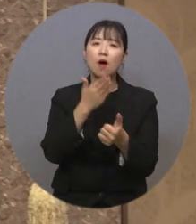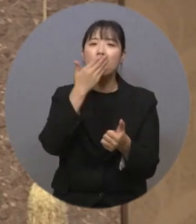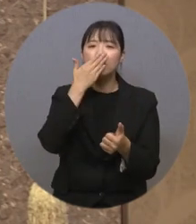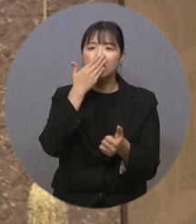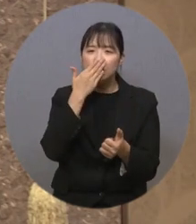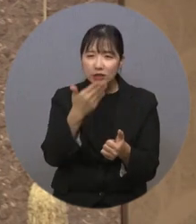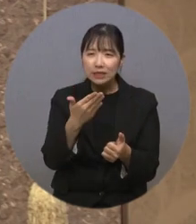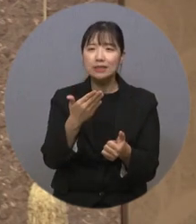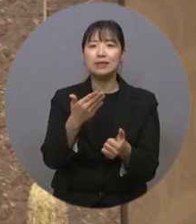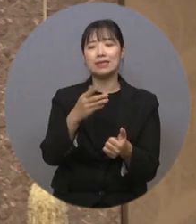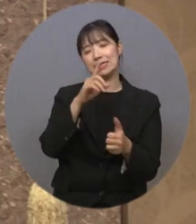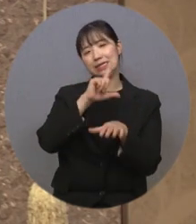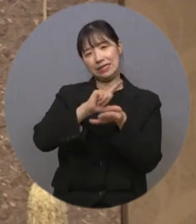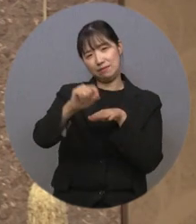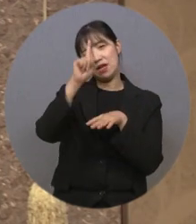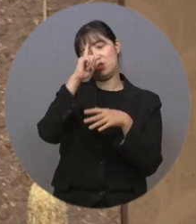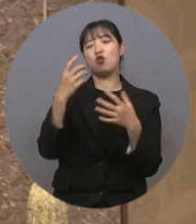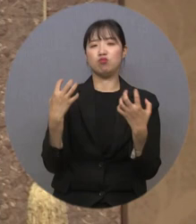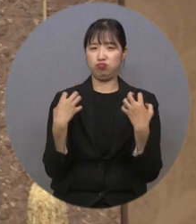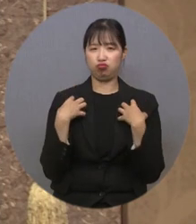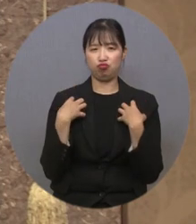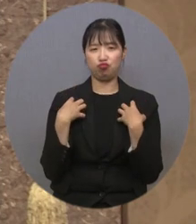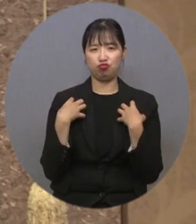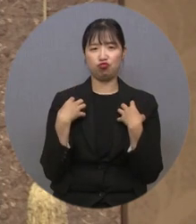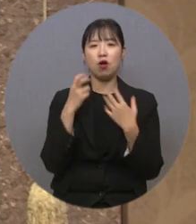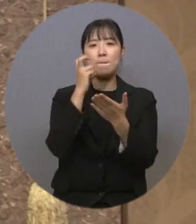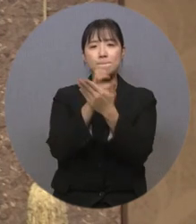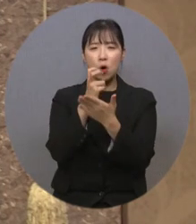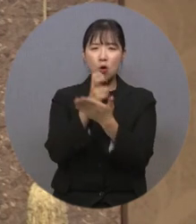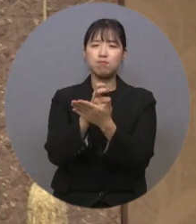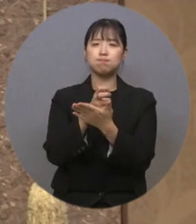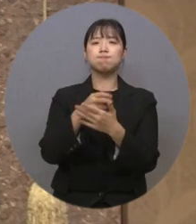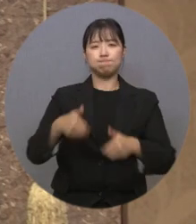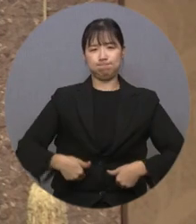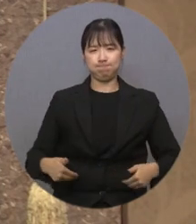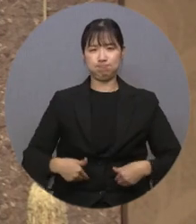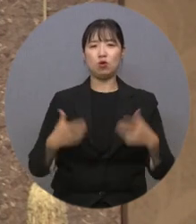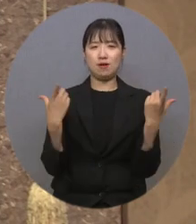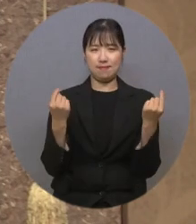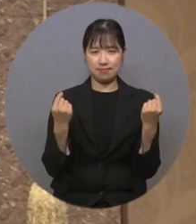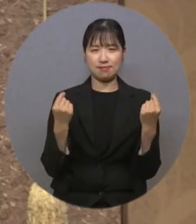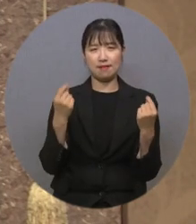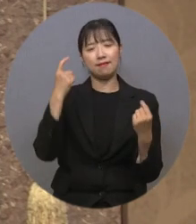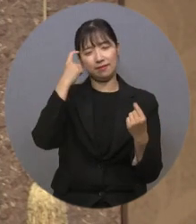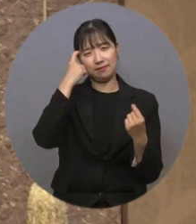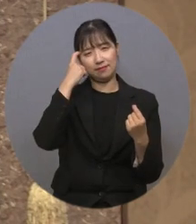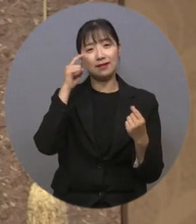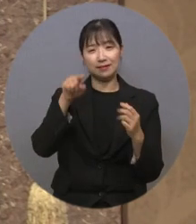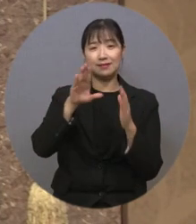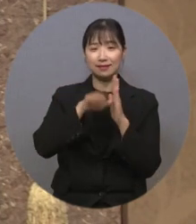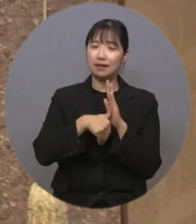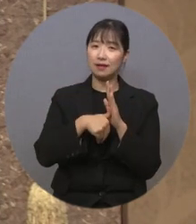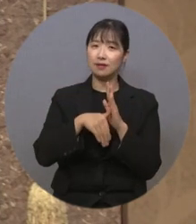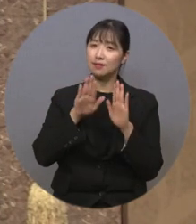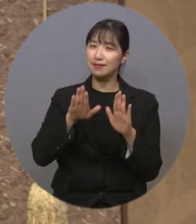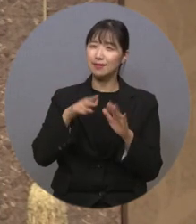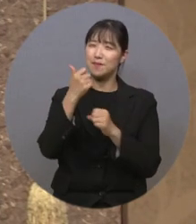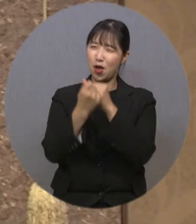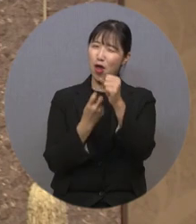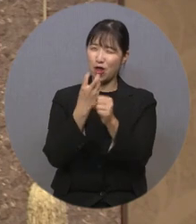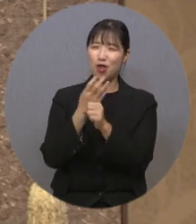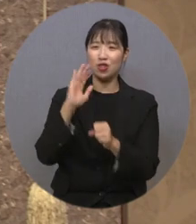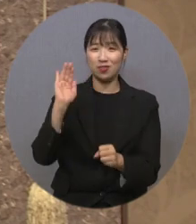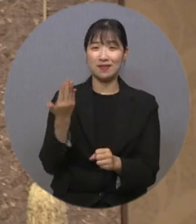있는 지방 정부 이전은 법적인 조례가 필요하다 해가지고 네. 그 당시에 몇 년